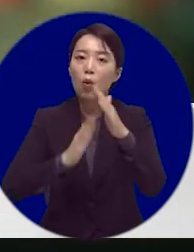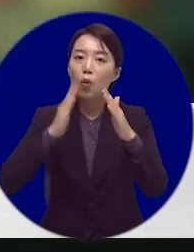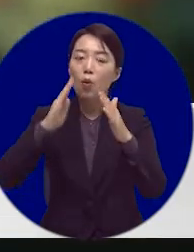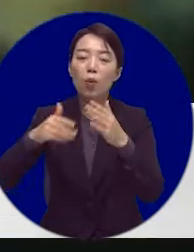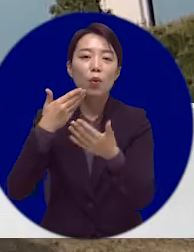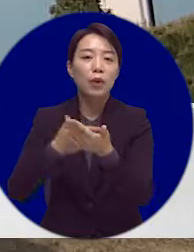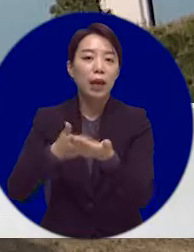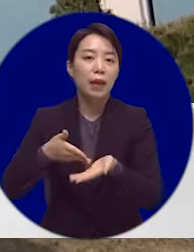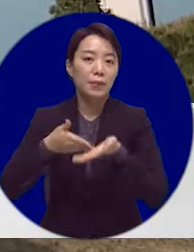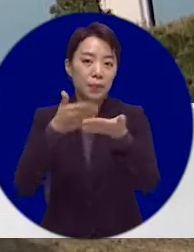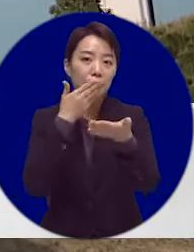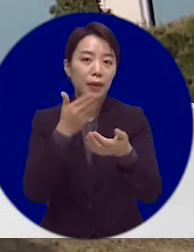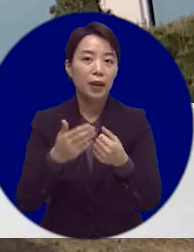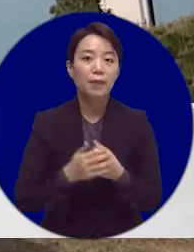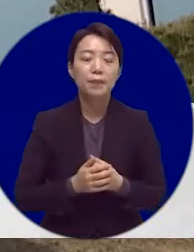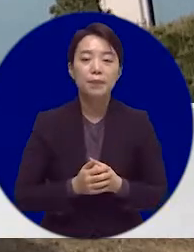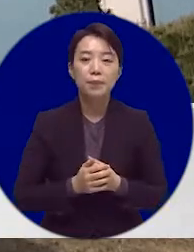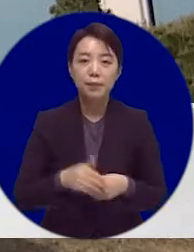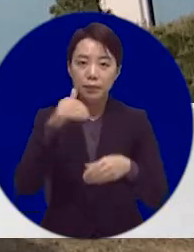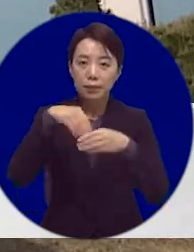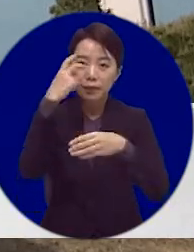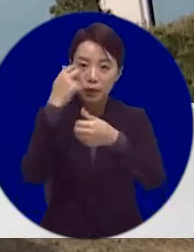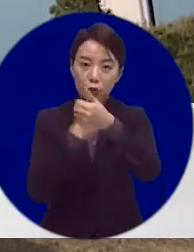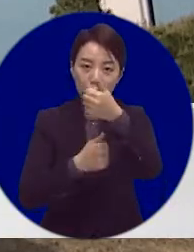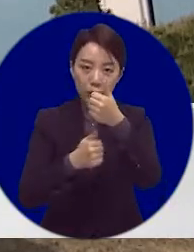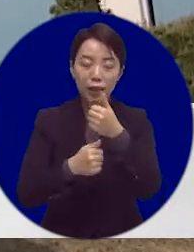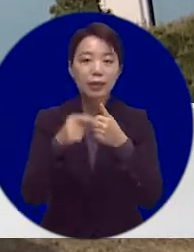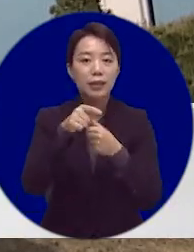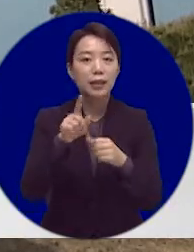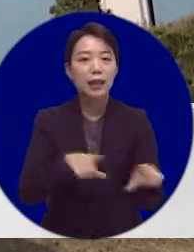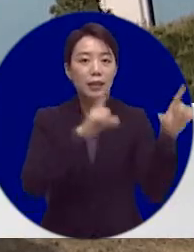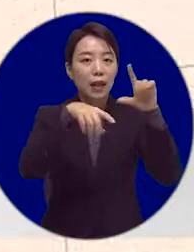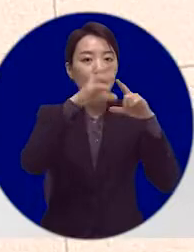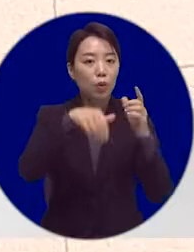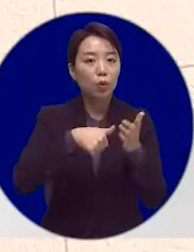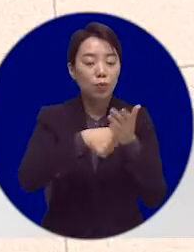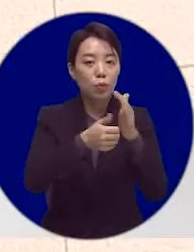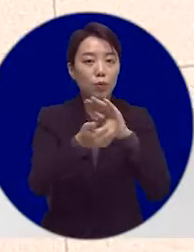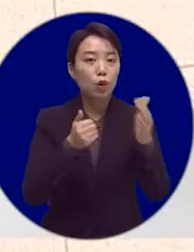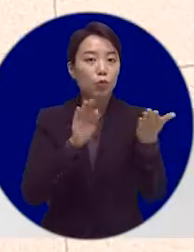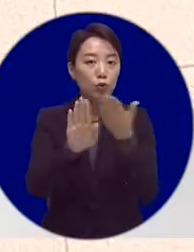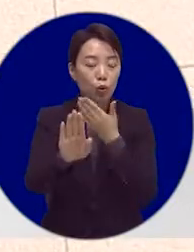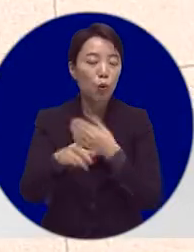있습니다. 선거관리위원회는 거소투표 신고 기간 전후로 허위